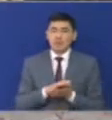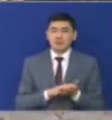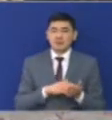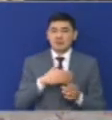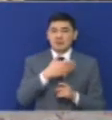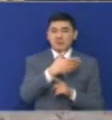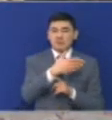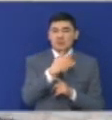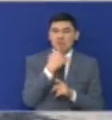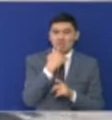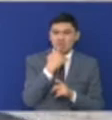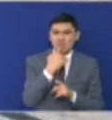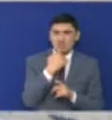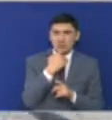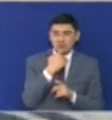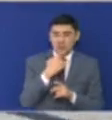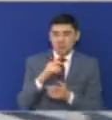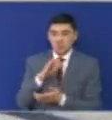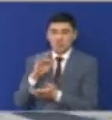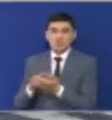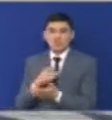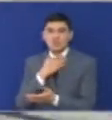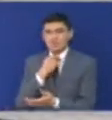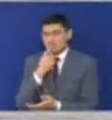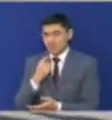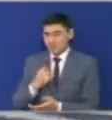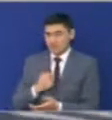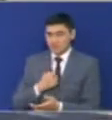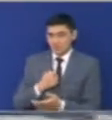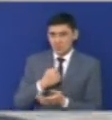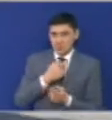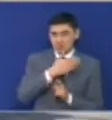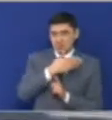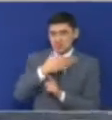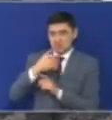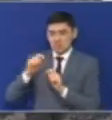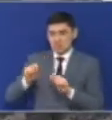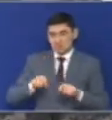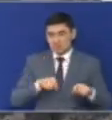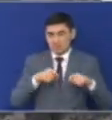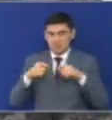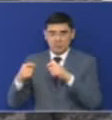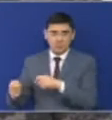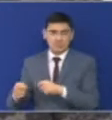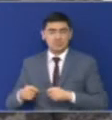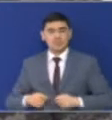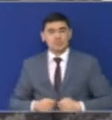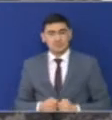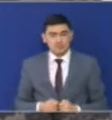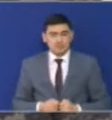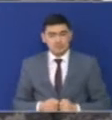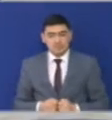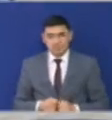церемония передачи воинскому гарнизону города Семей дубликата боевого знамени 238-й стрелковой дивизии.